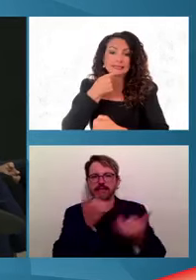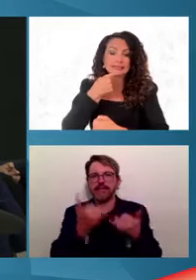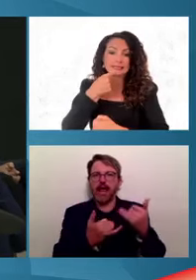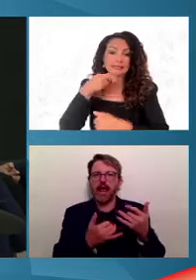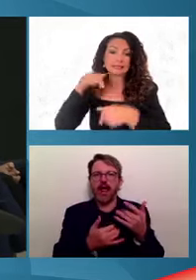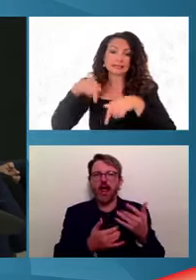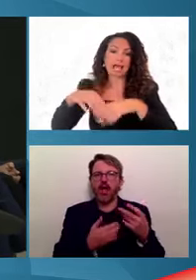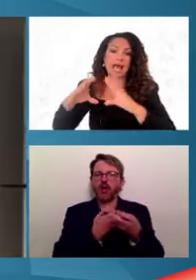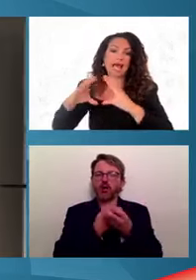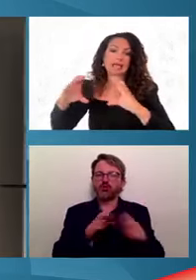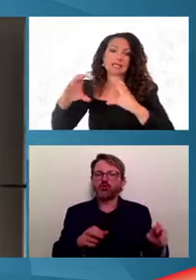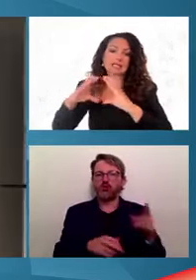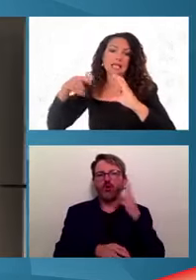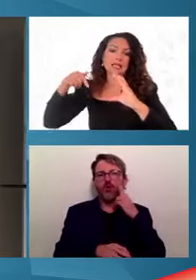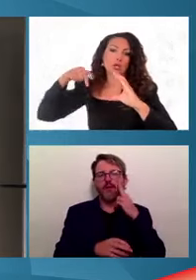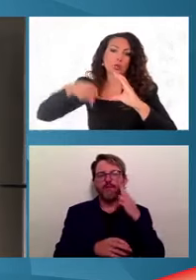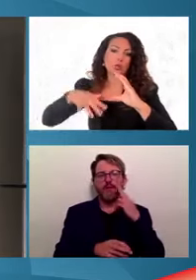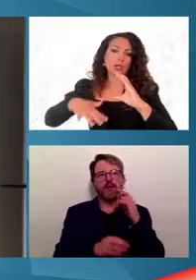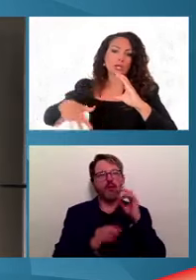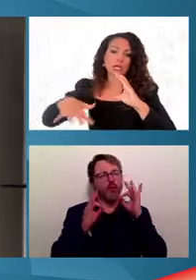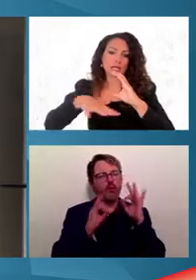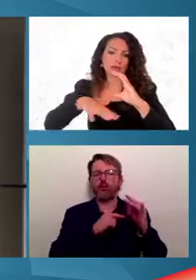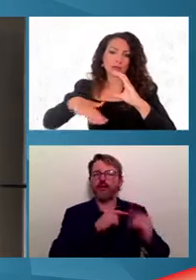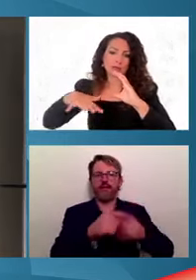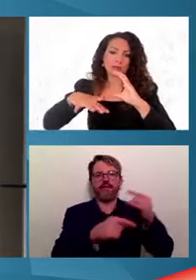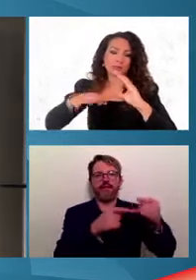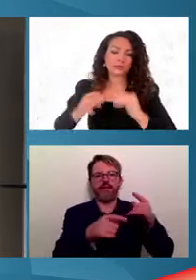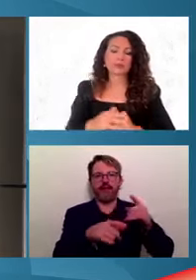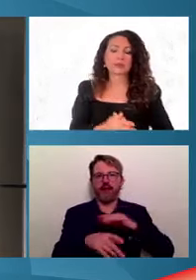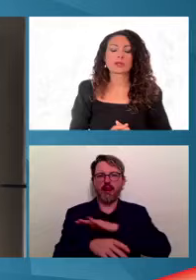in allen Bereichen sehr gut entwickelt.